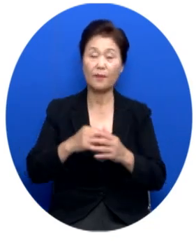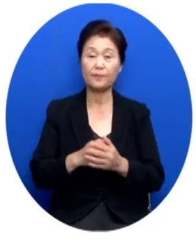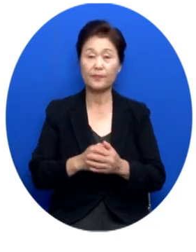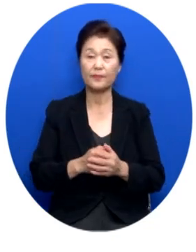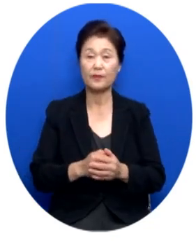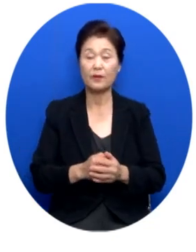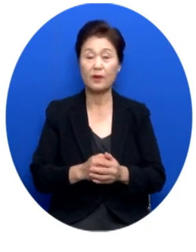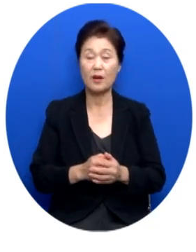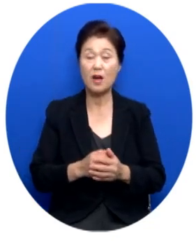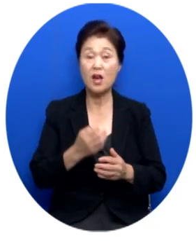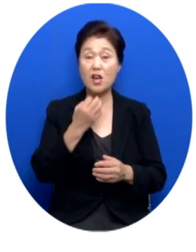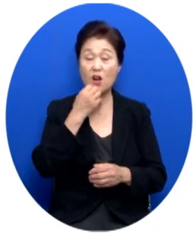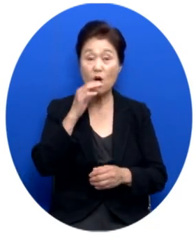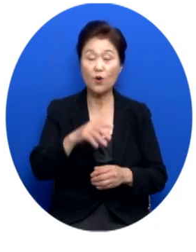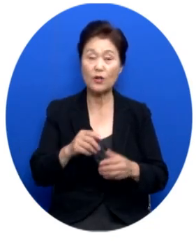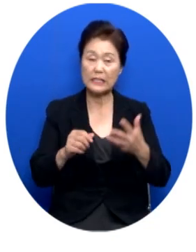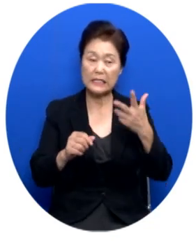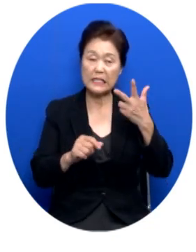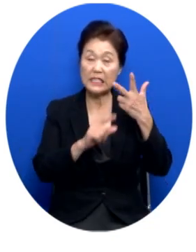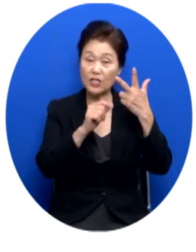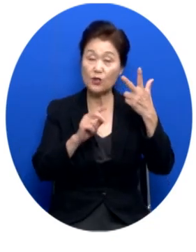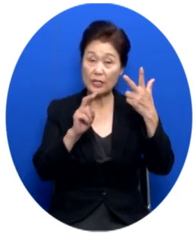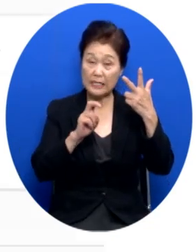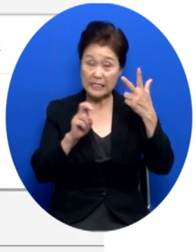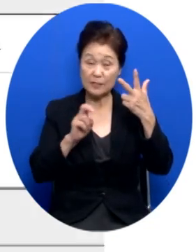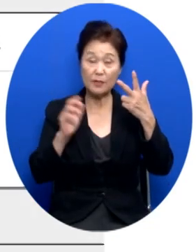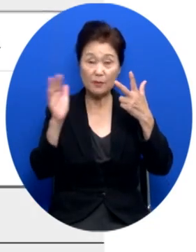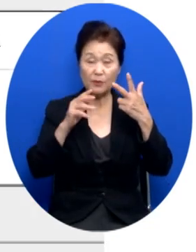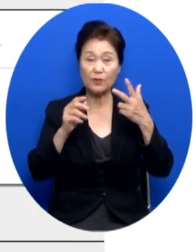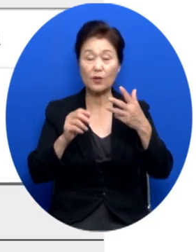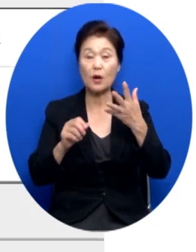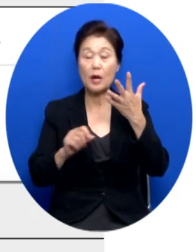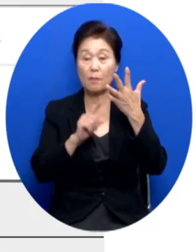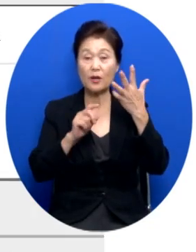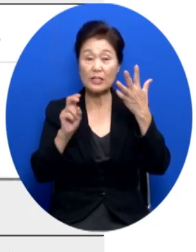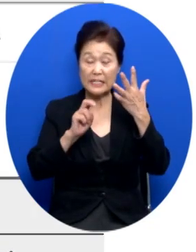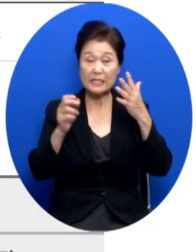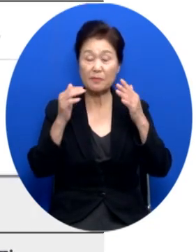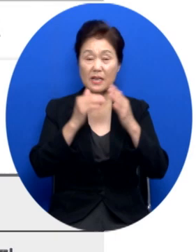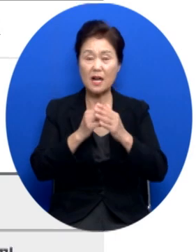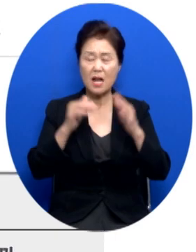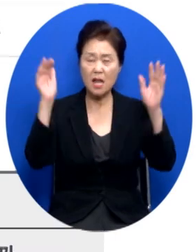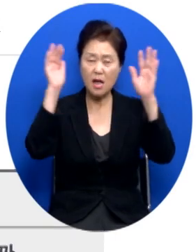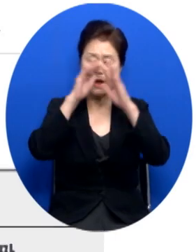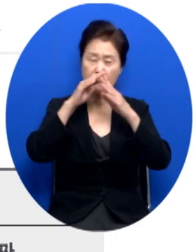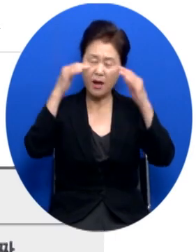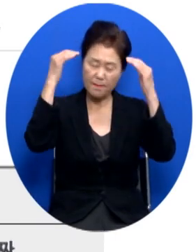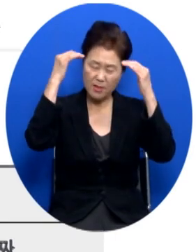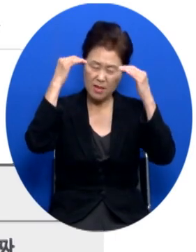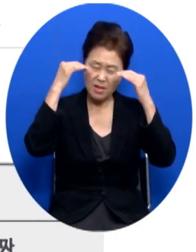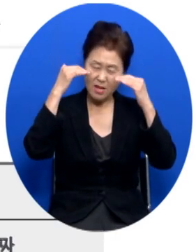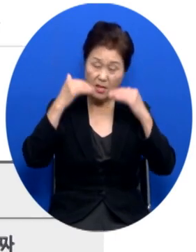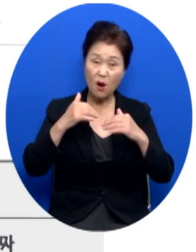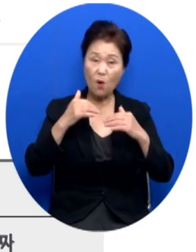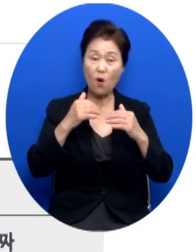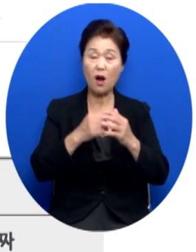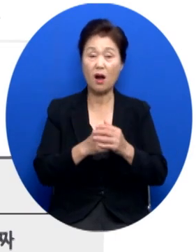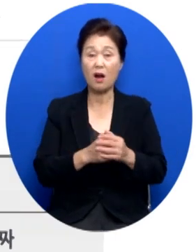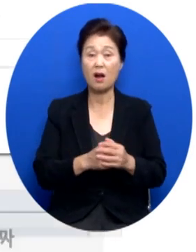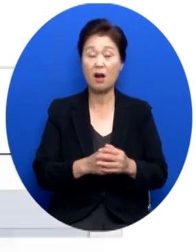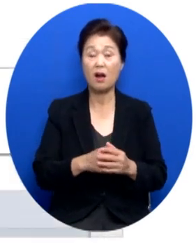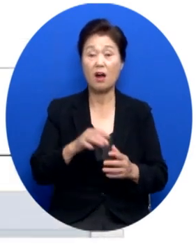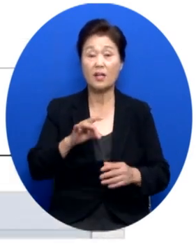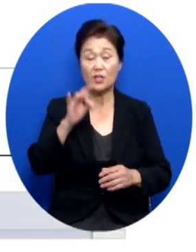기상청에 따르면 서울은 지난 7월 21일부터 이달 20일까지 열대야가 이어지면서 관련 기상 관측을 시작한